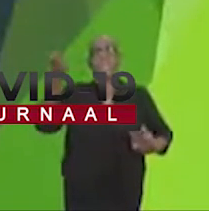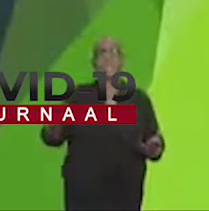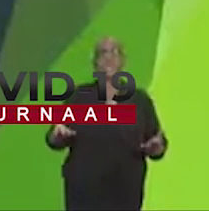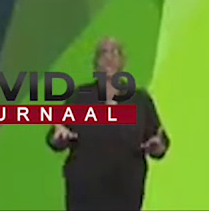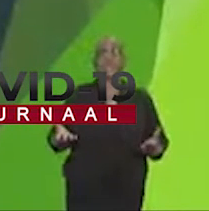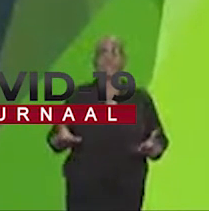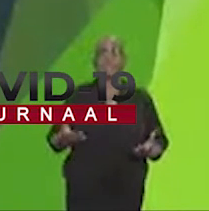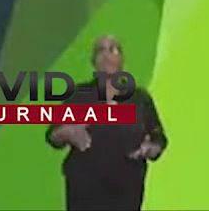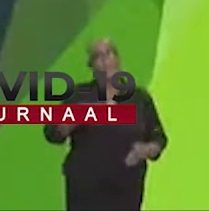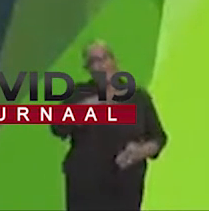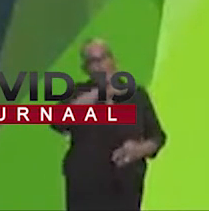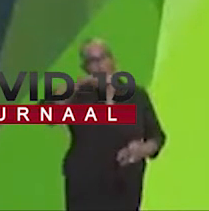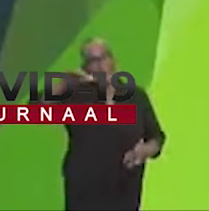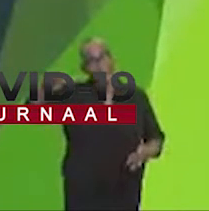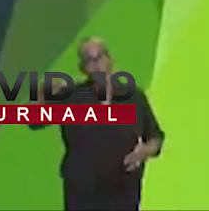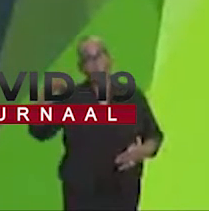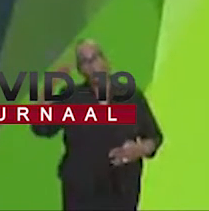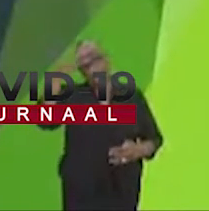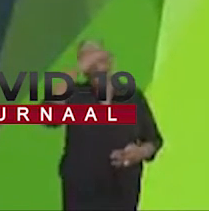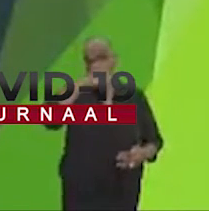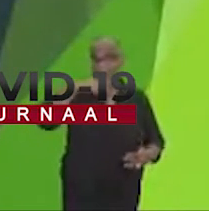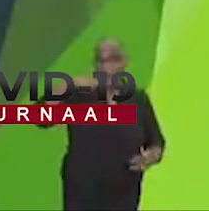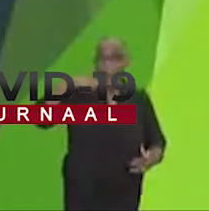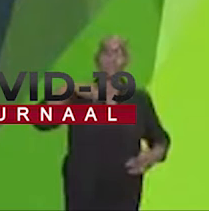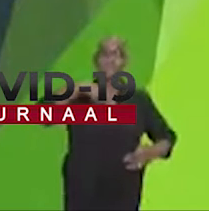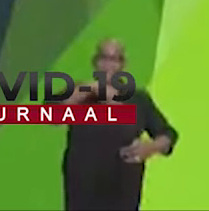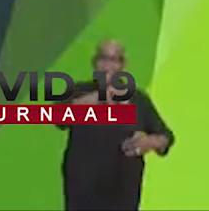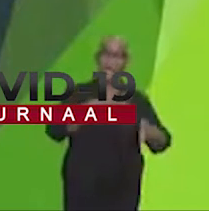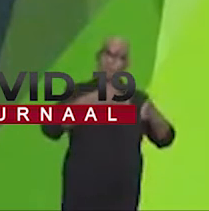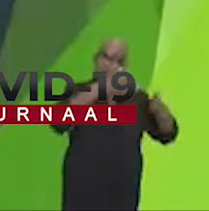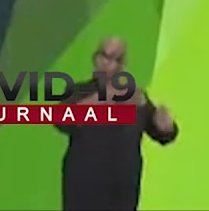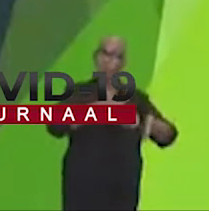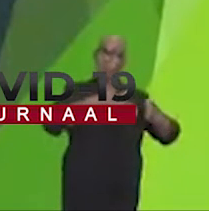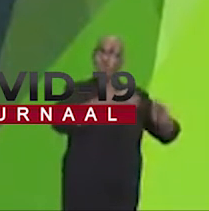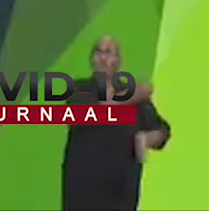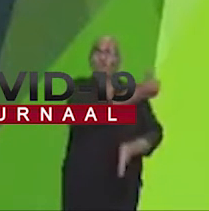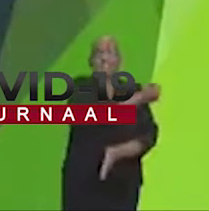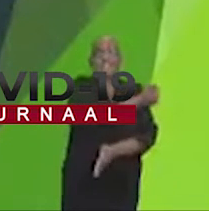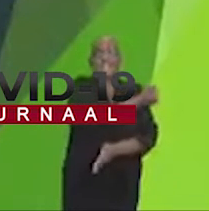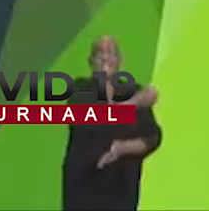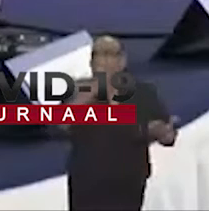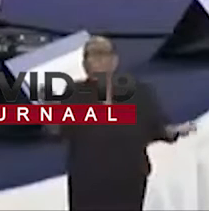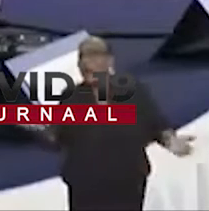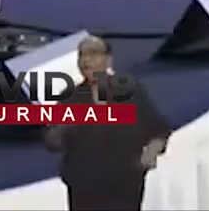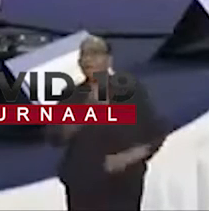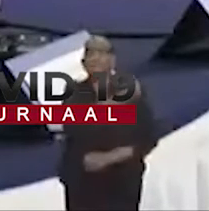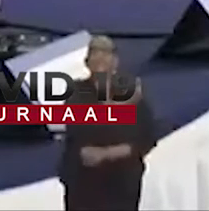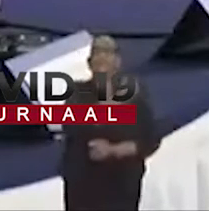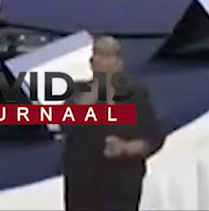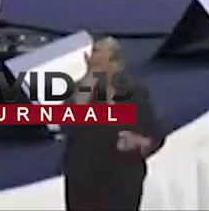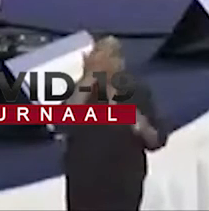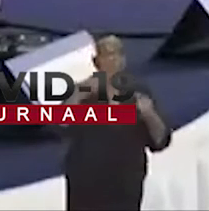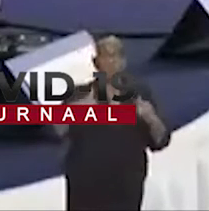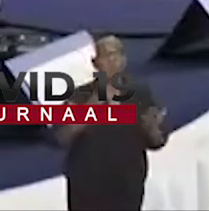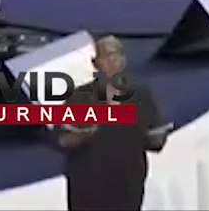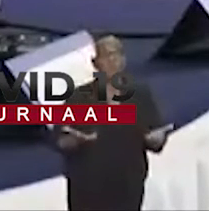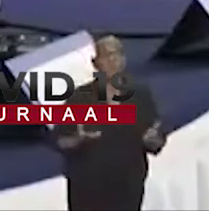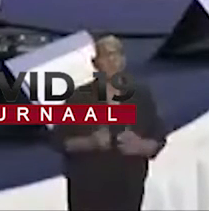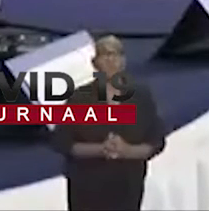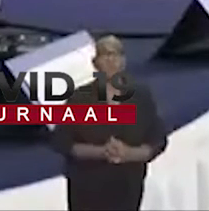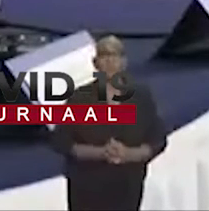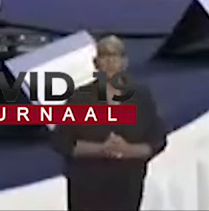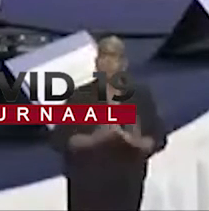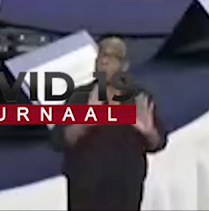de ouders de vaccinatiesites bezoeken. Dus dat is de trend nu. Er komt wat verandering in